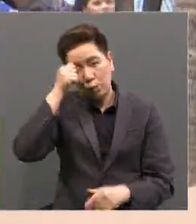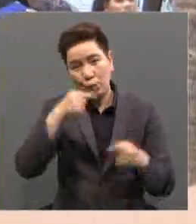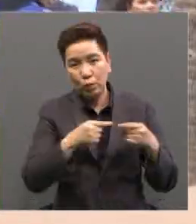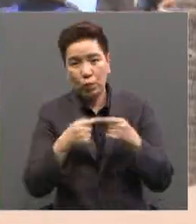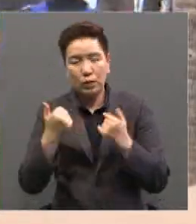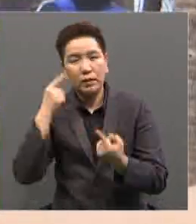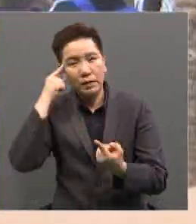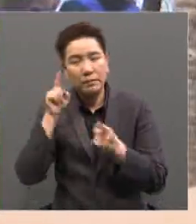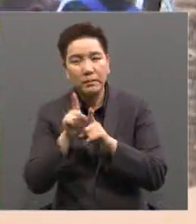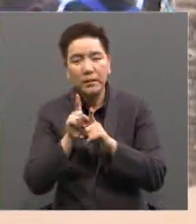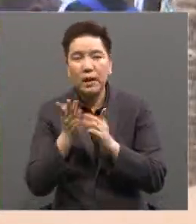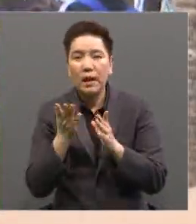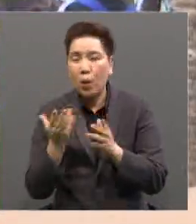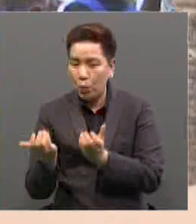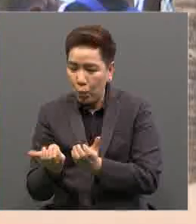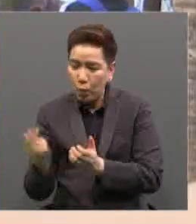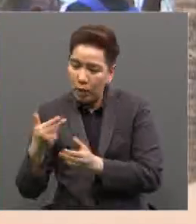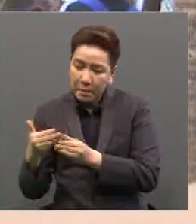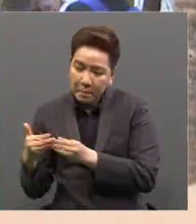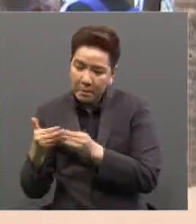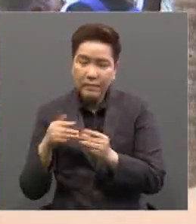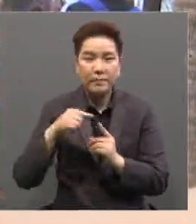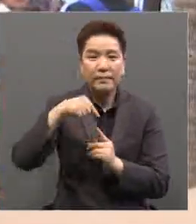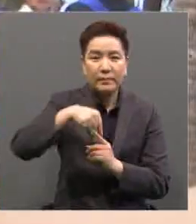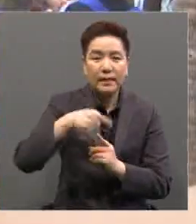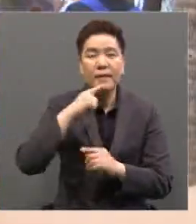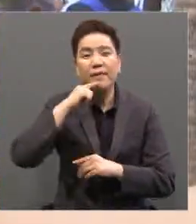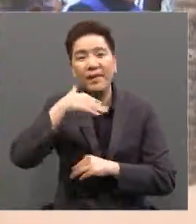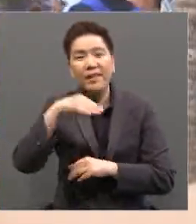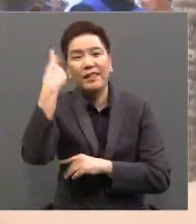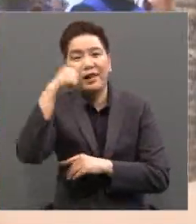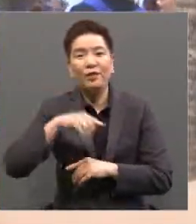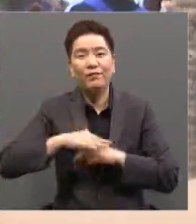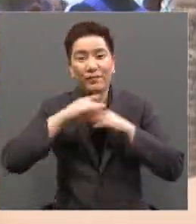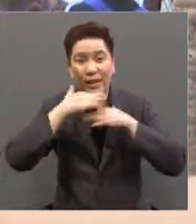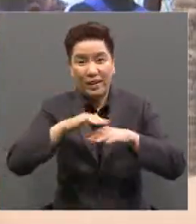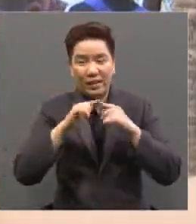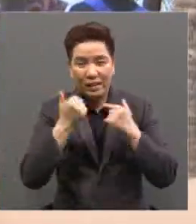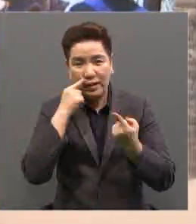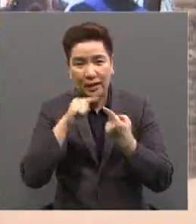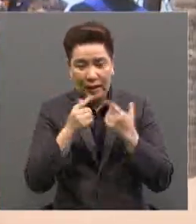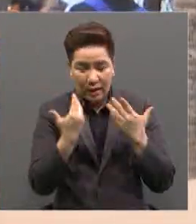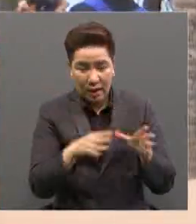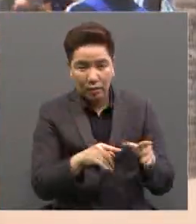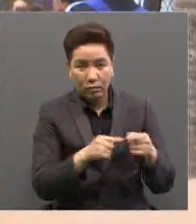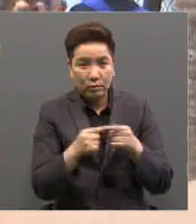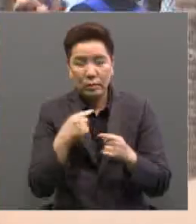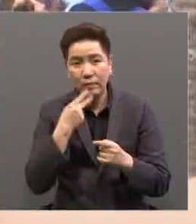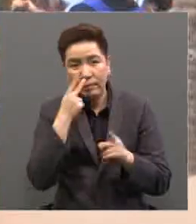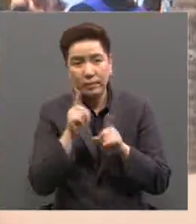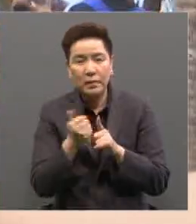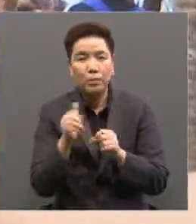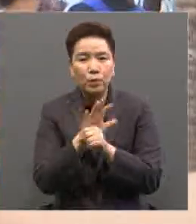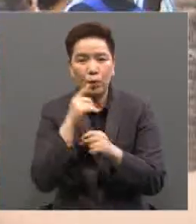ครับก็เลยว่าจะพาลูกพาหลานมาเที่ยวทะเลนะครับครับพ